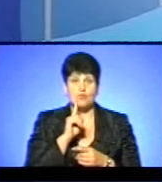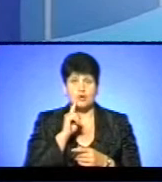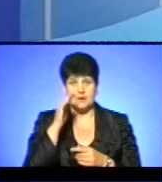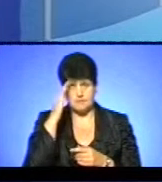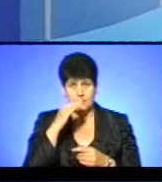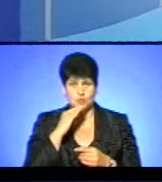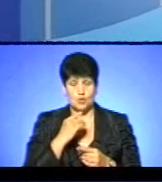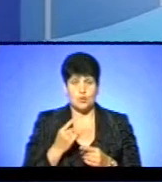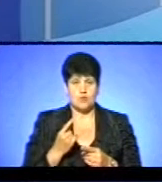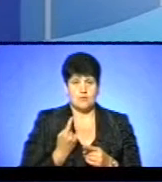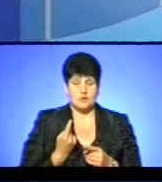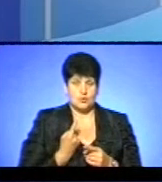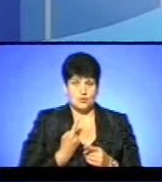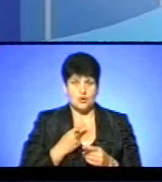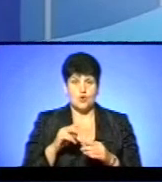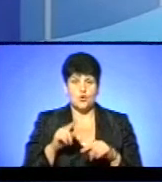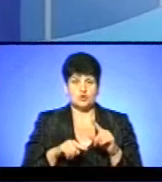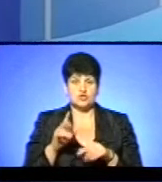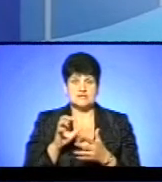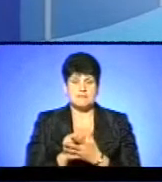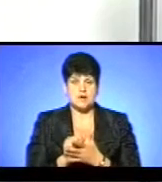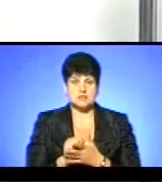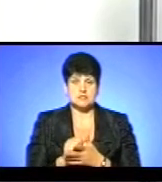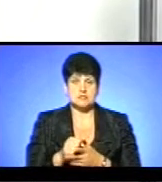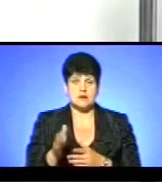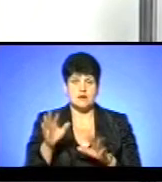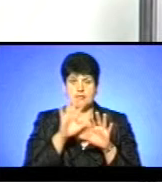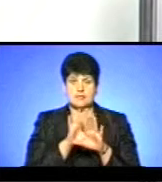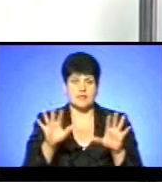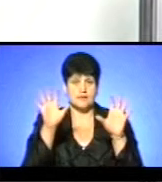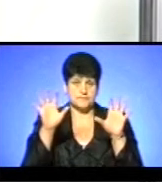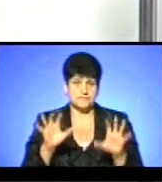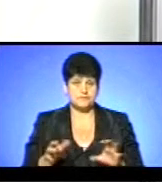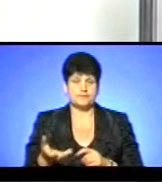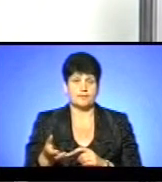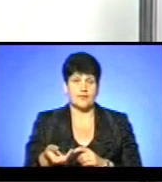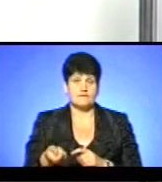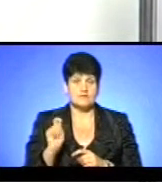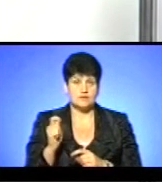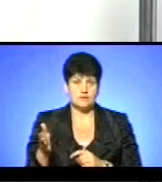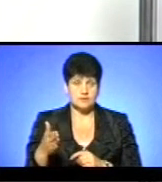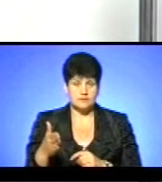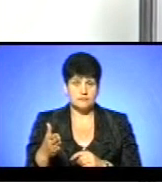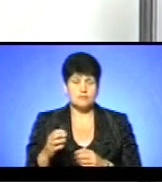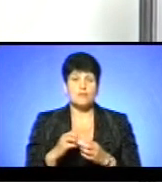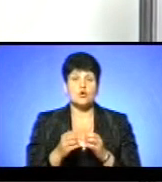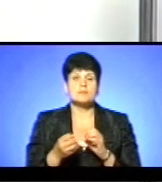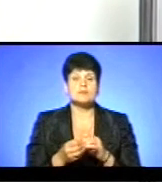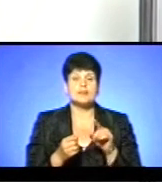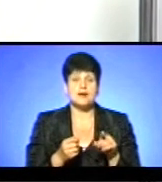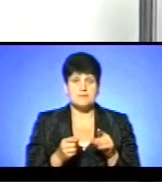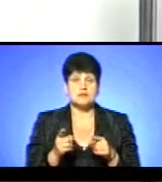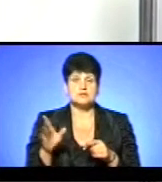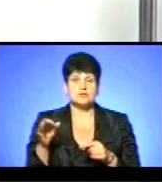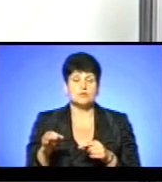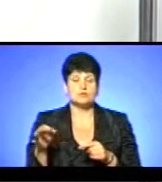водойму, родичі займаються браконьєрством. Загалом проблема браконьєрства для цієї водойми Івачівської наскільки